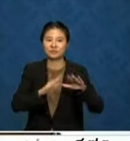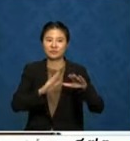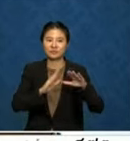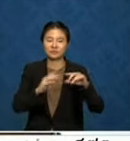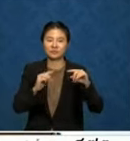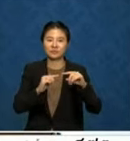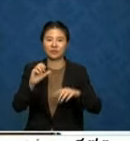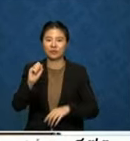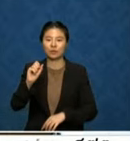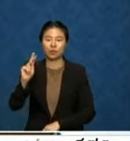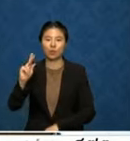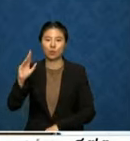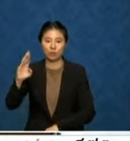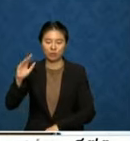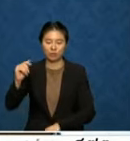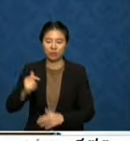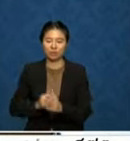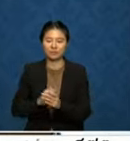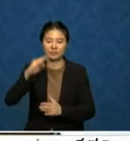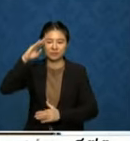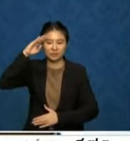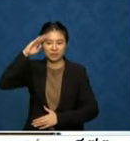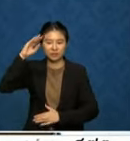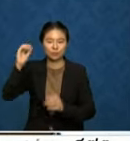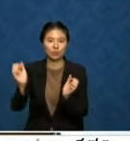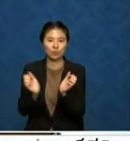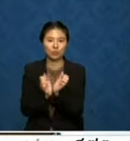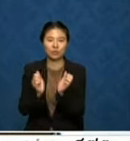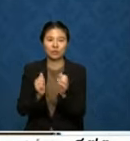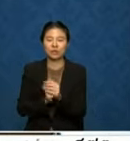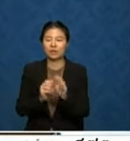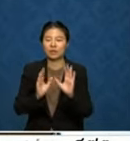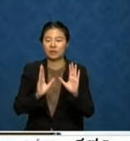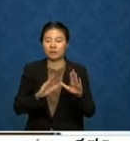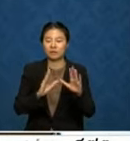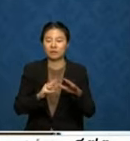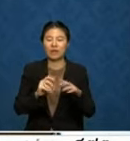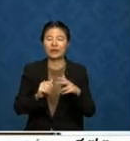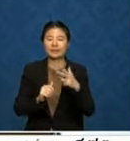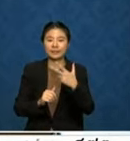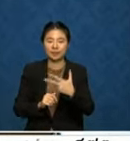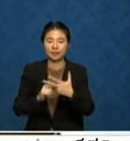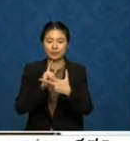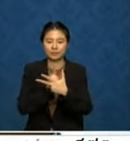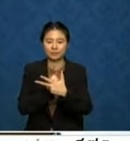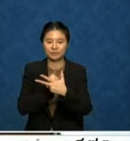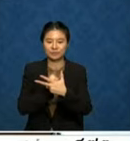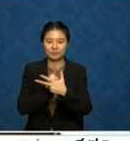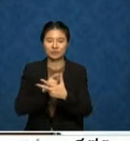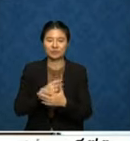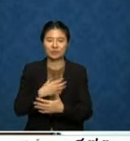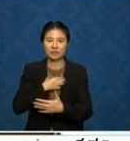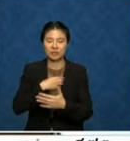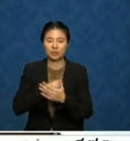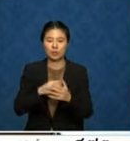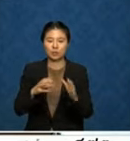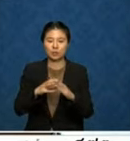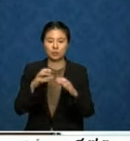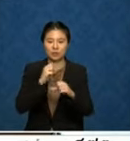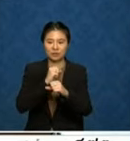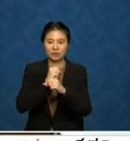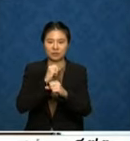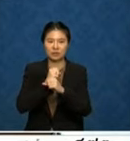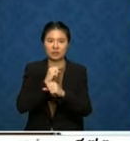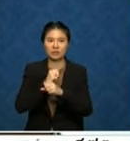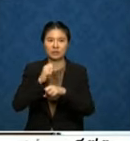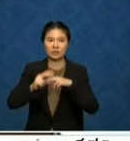ถึงสคบฝากไปถึงตำรวจปคบ3เรื่องครับท่านประธานครับเรื่องแรกครับอยากจะให้ทั้ง2หน่วยงานเนี่ย